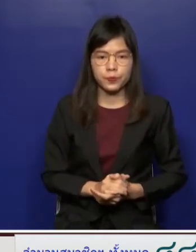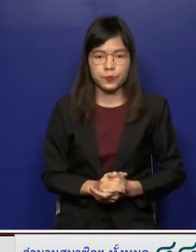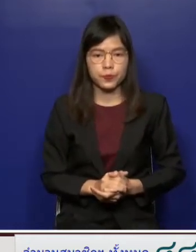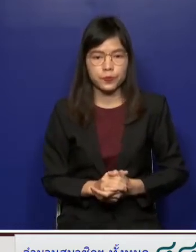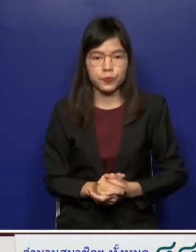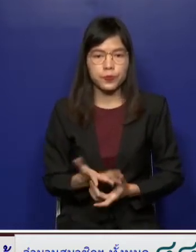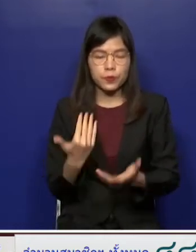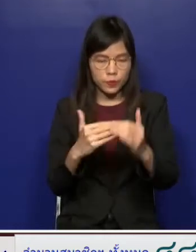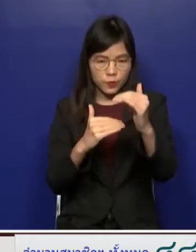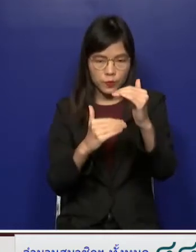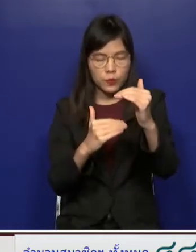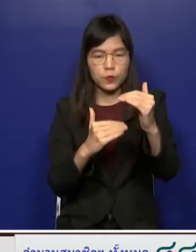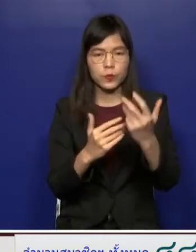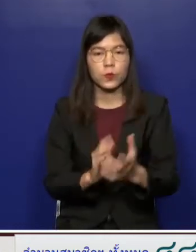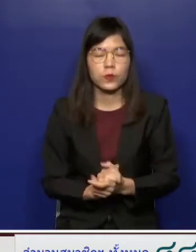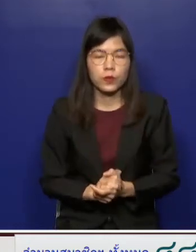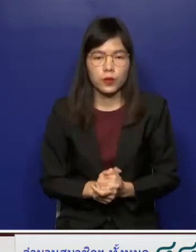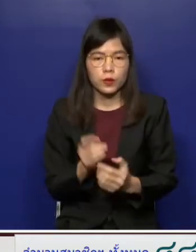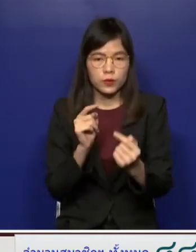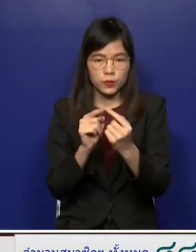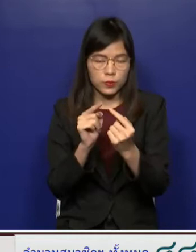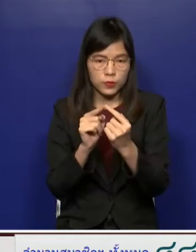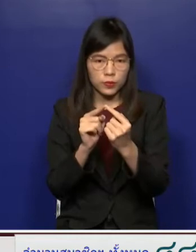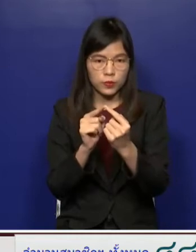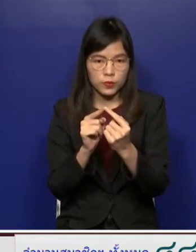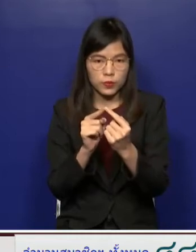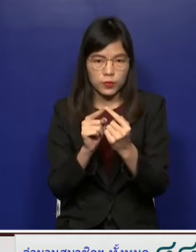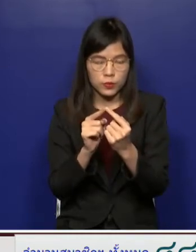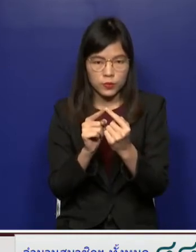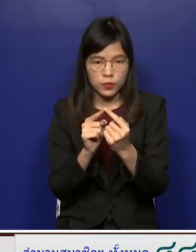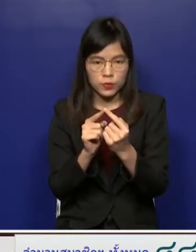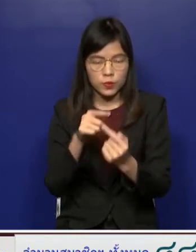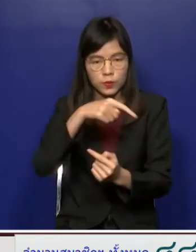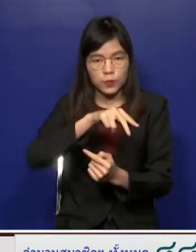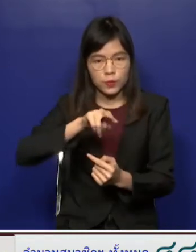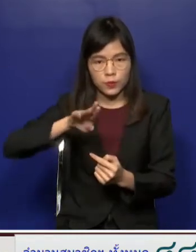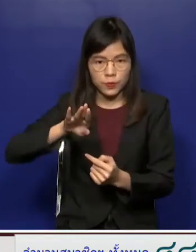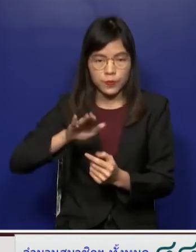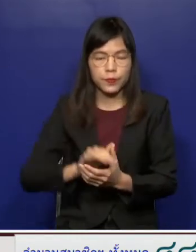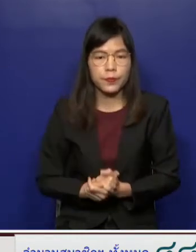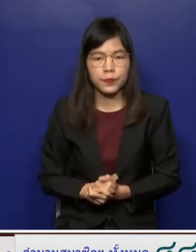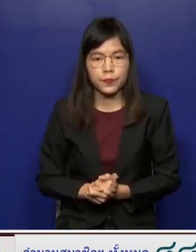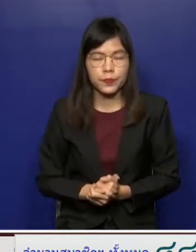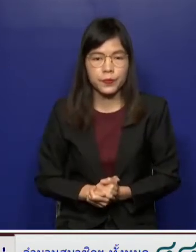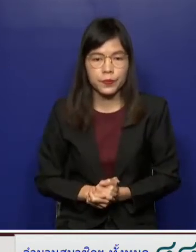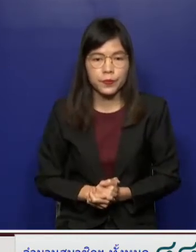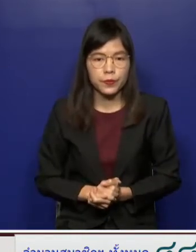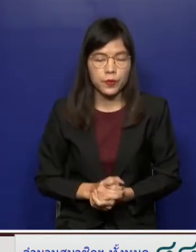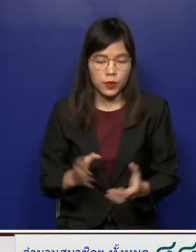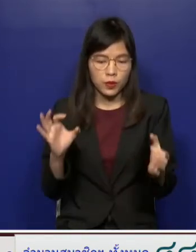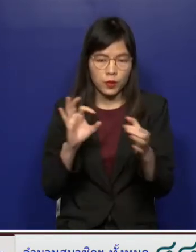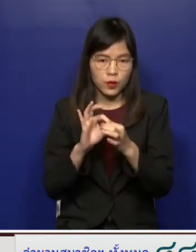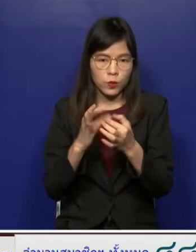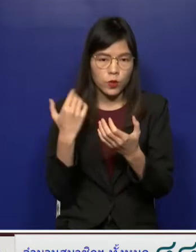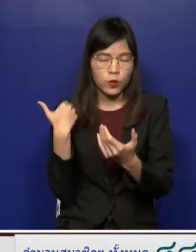ข้อกำหนดอย่างหนึ่งที่บอกว่าถ้าหากว่าเป็นพรบที่ข้อบัญญัติที่เกี่ยวข้องกับการ